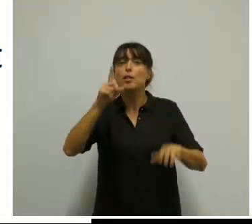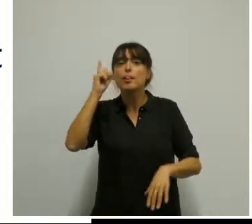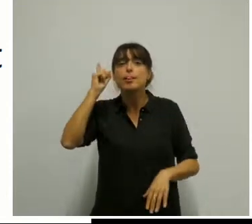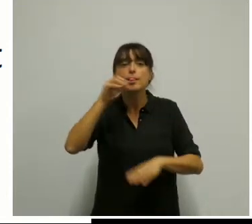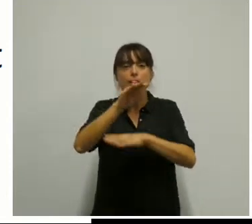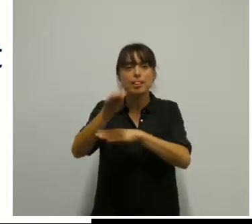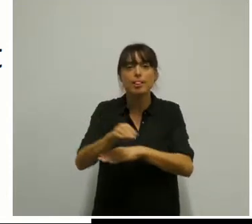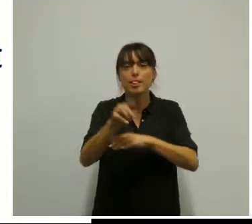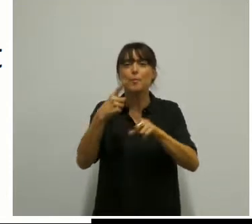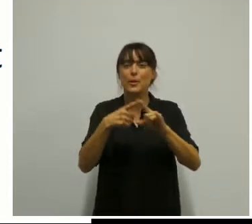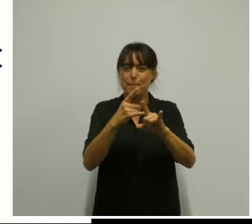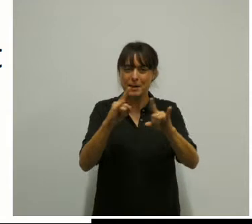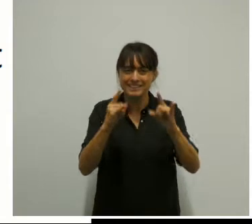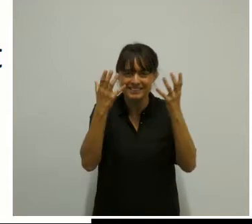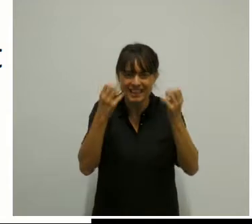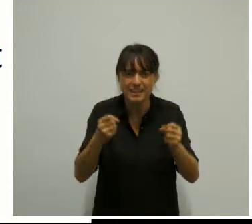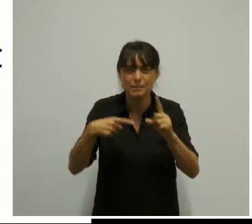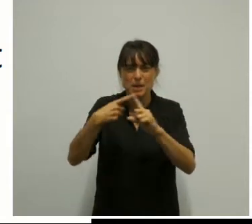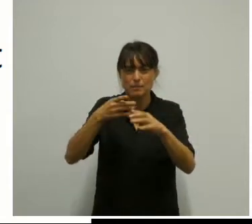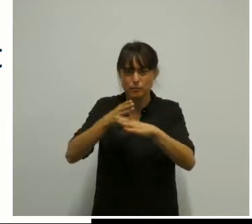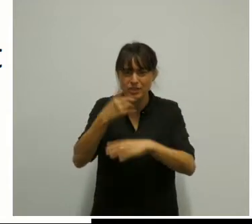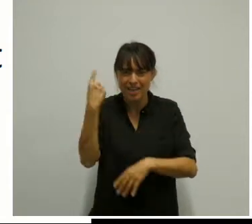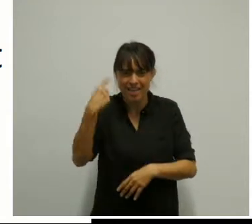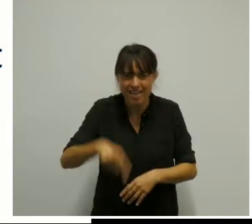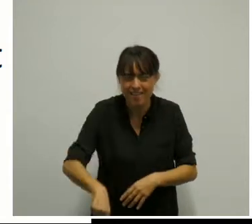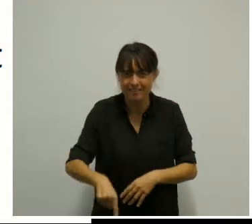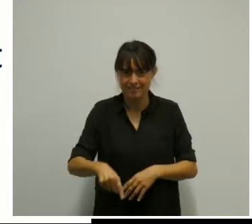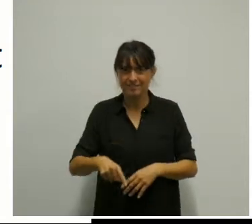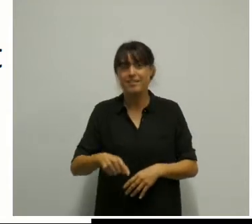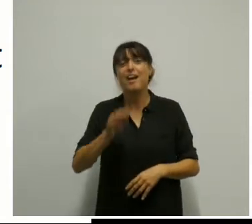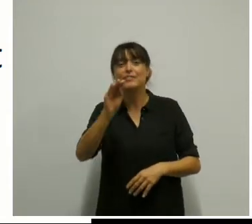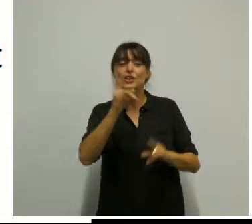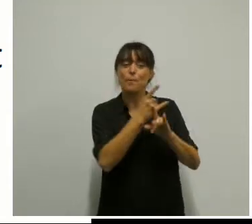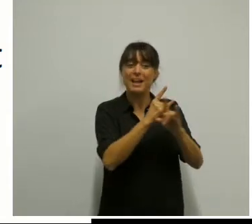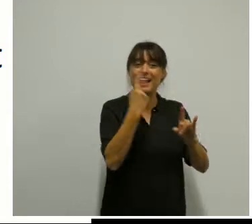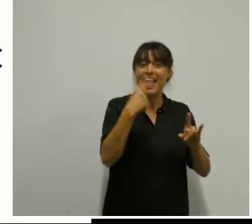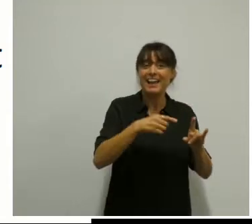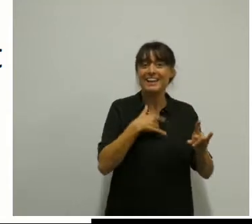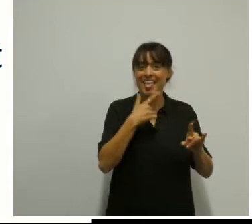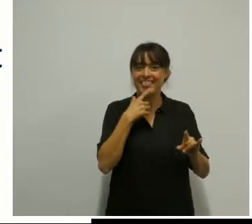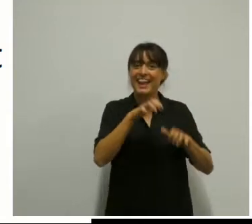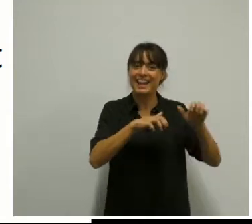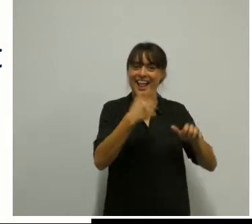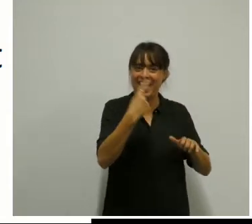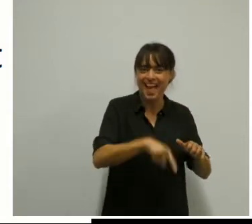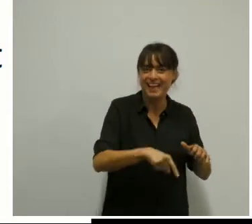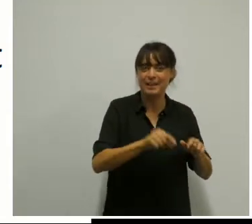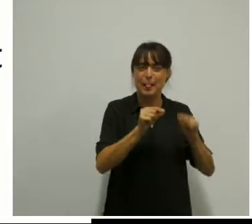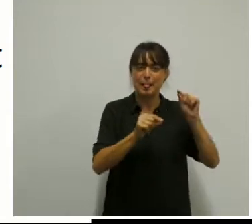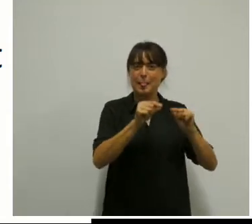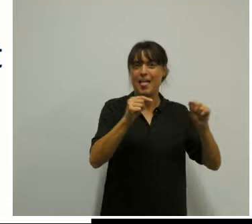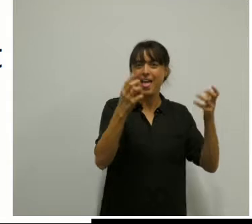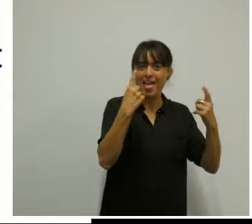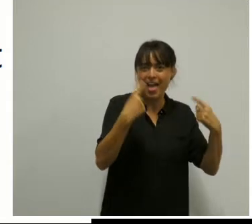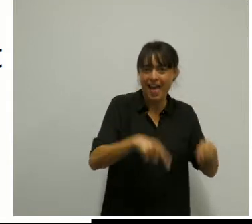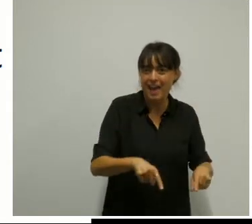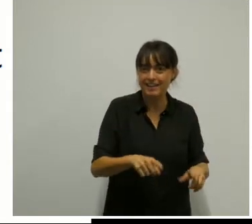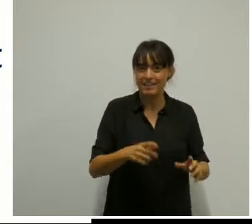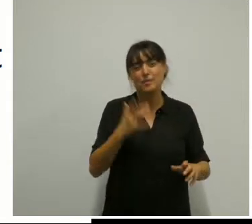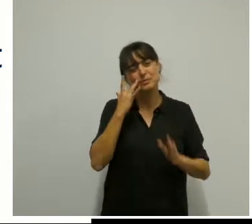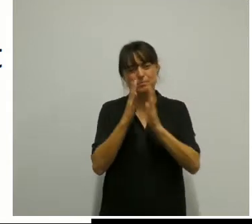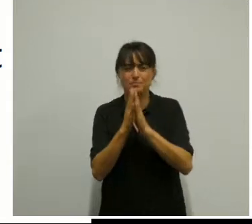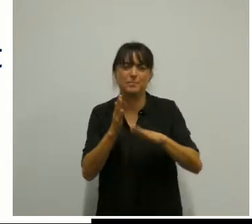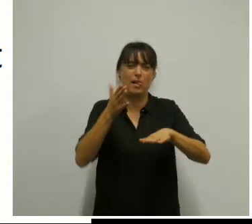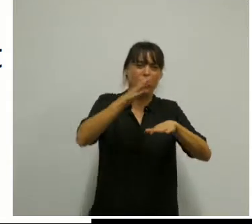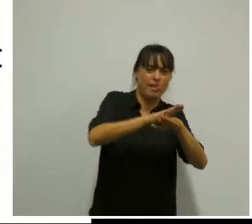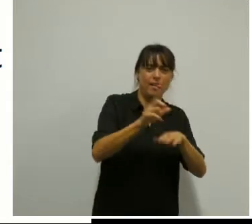fusta, hi ha moltes plantetes, tot això s'ha d'ensenyar. I a més, on hi ha plantetes, hi ha animalets. Comencen a haver-hi molt més pitxets, molts insectes, doncs que no me'ls trepitgin, que no